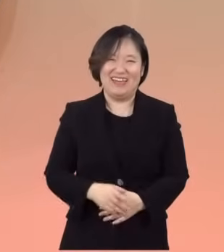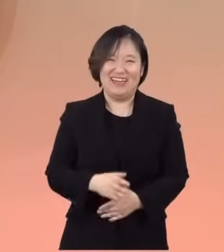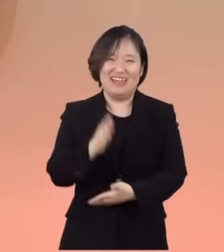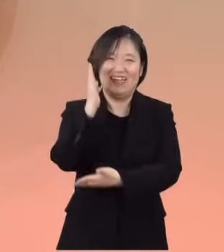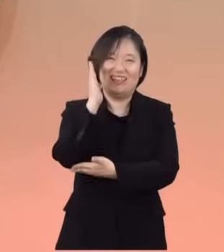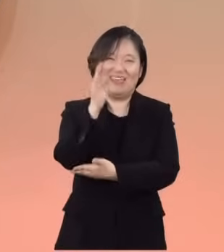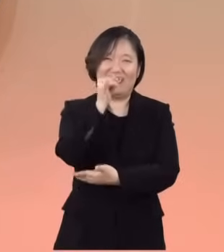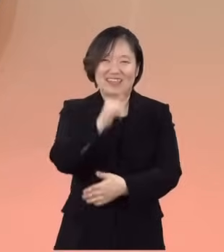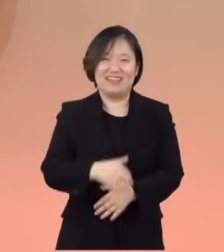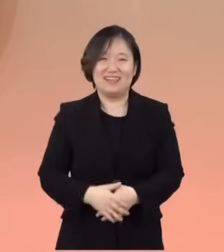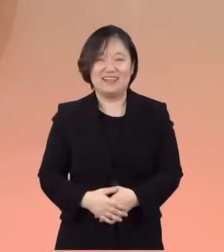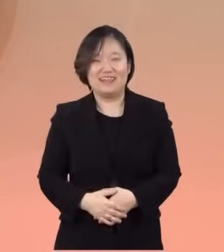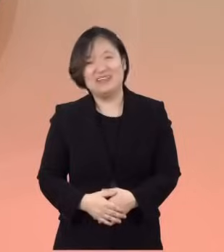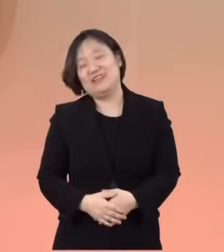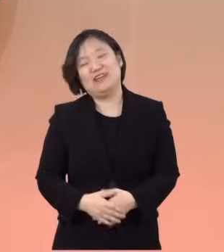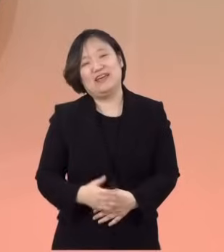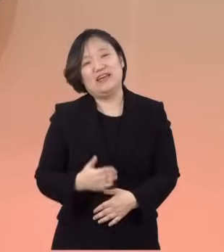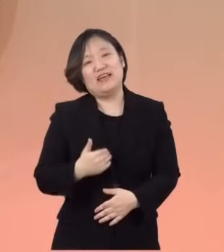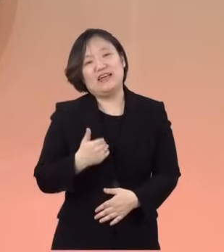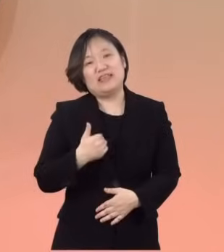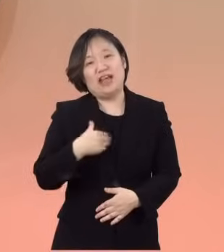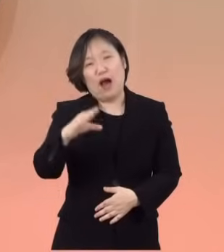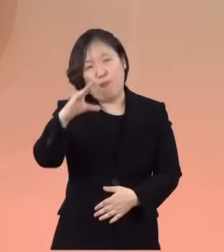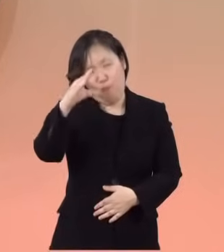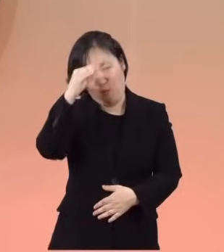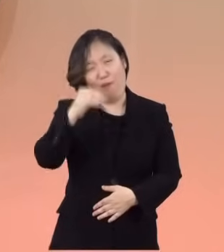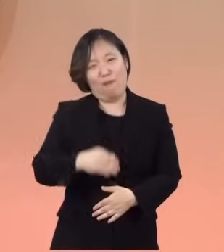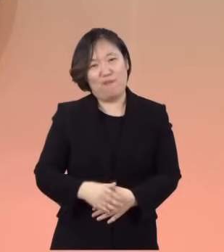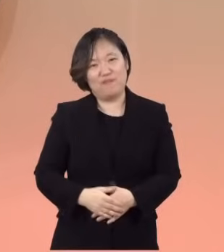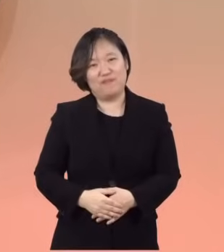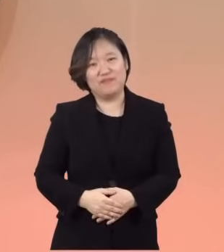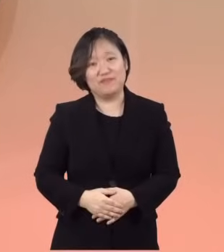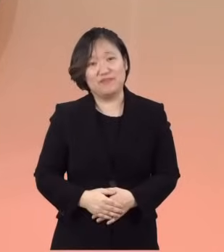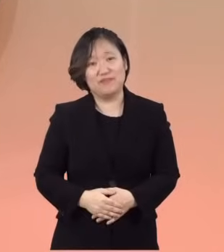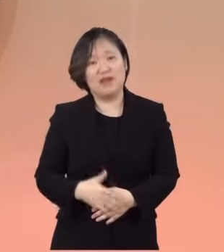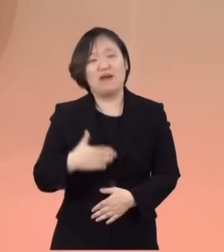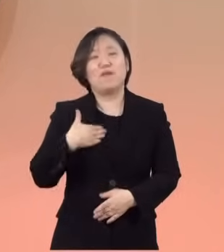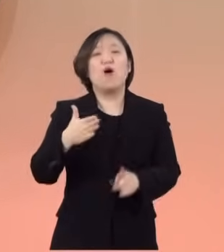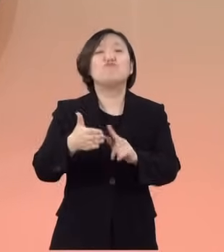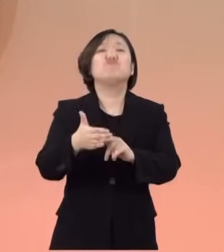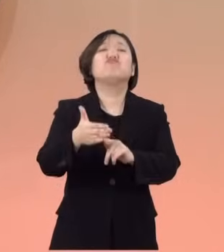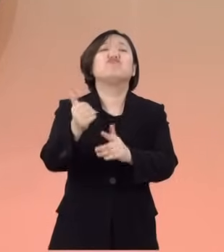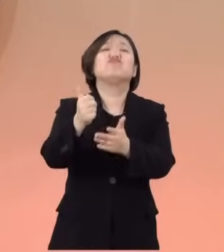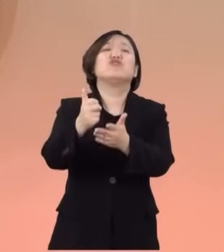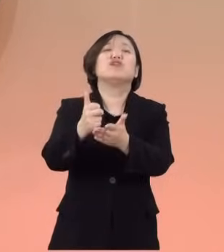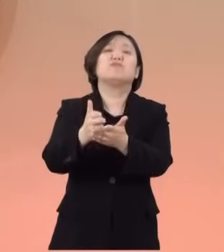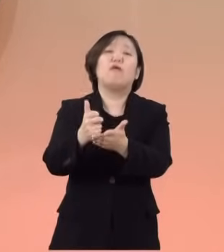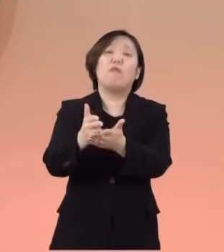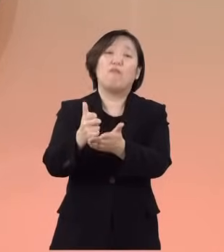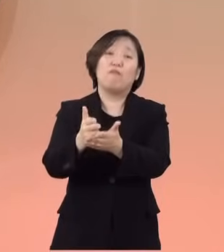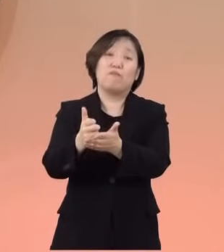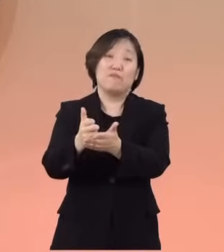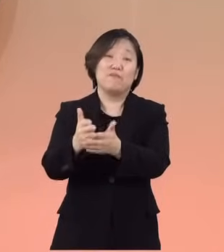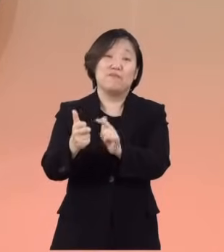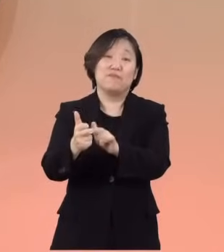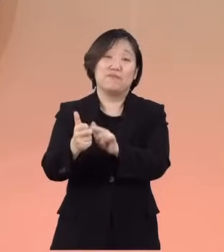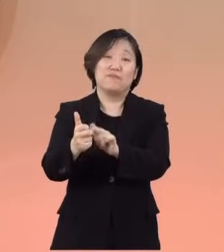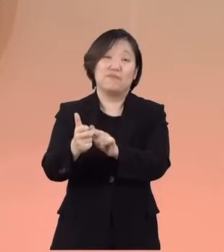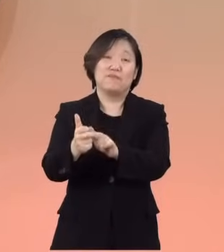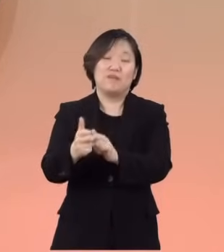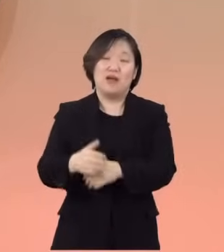신통으로 중생을 제도하는 것을 모범을 삼게 되면 부처님의 정법이 금방